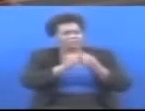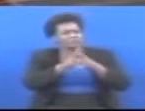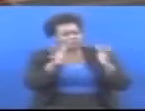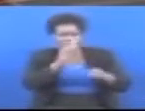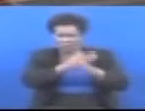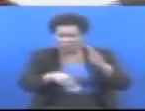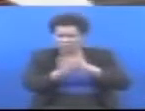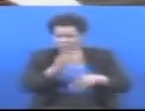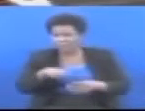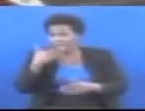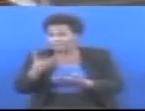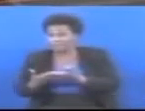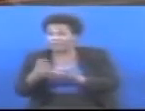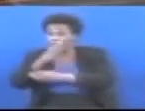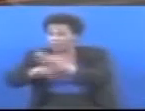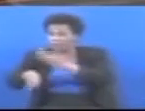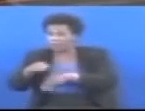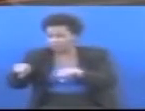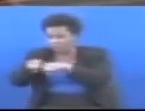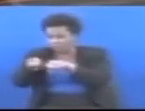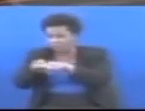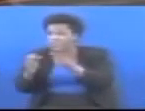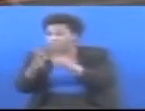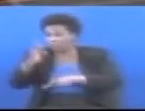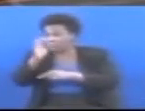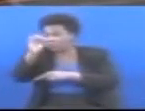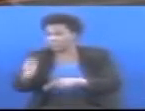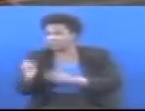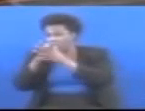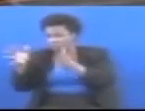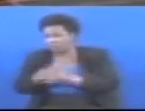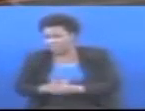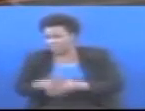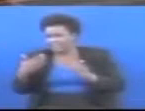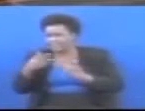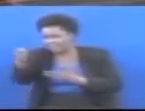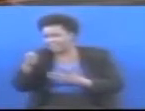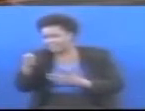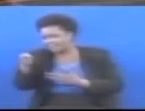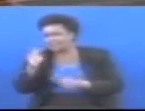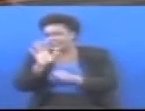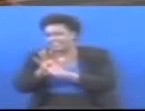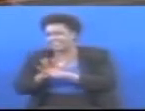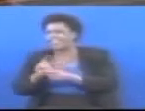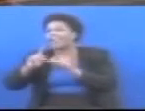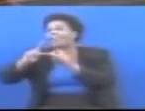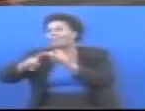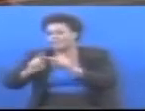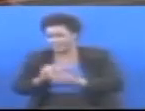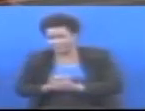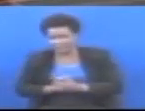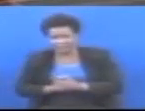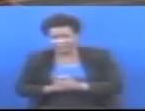hususan walemavu wa miguu imetatuliwa kwa sehemu kubwa na hivyo kuwa rafiki katika maeneo mengi yanayotoa huduma